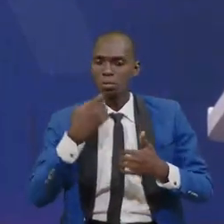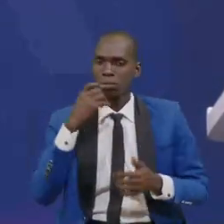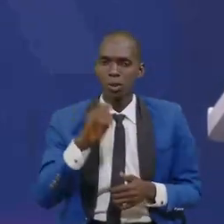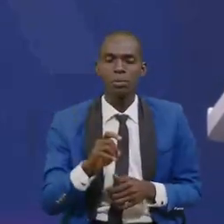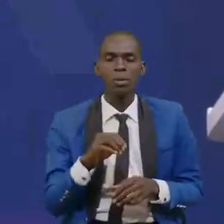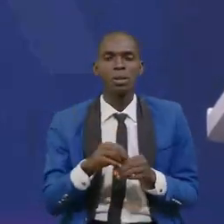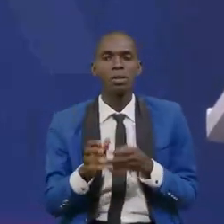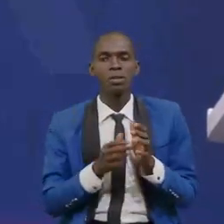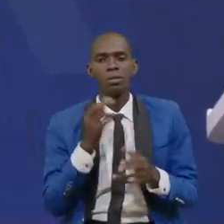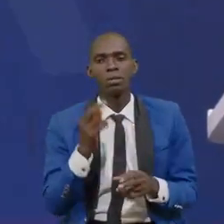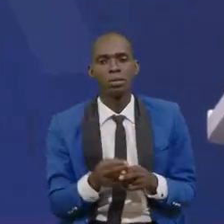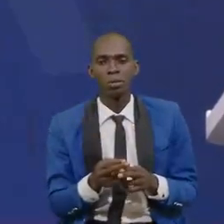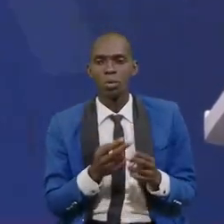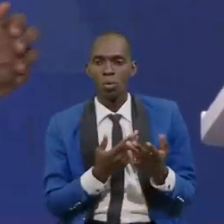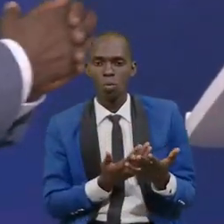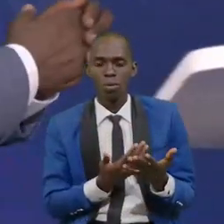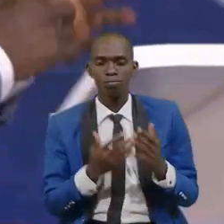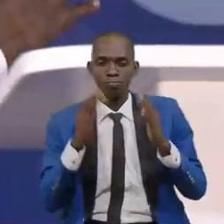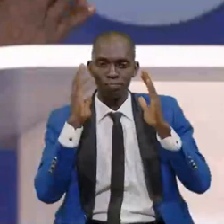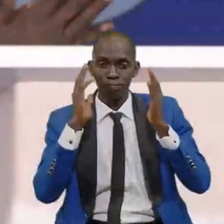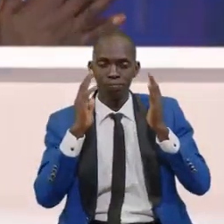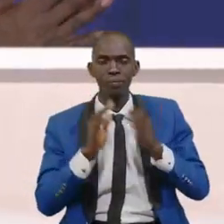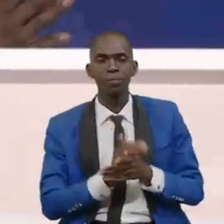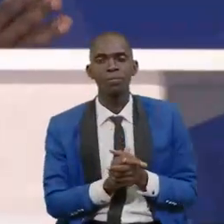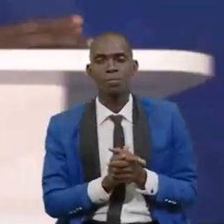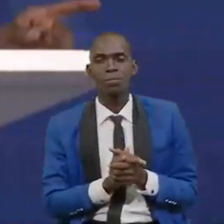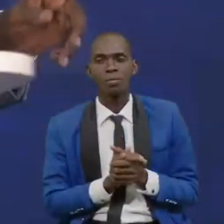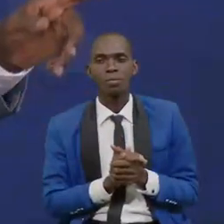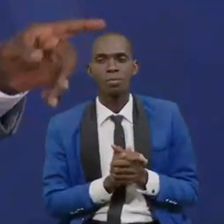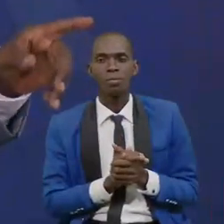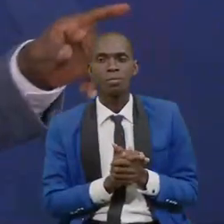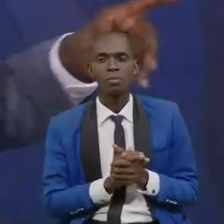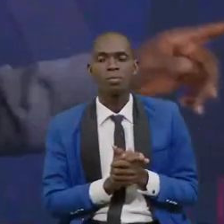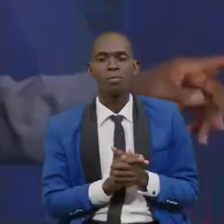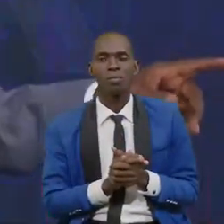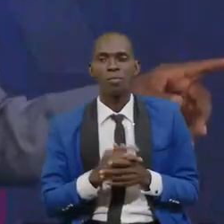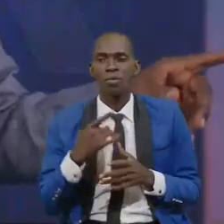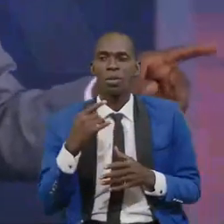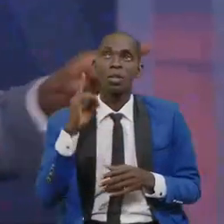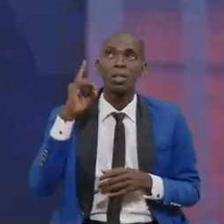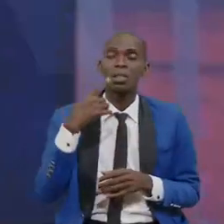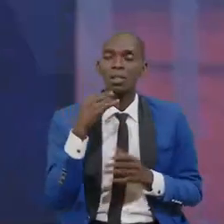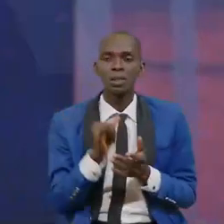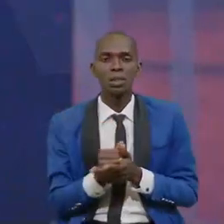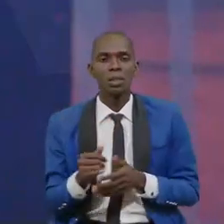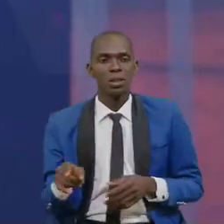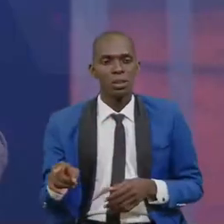commandé. Attendez, attendez. Regardez ici, s'il vous plaît. Il dit, et ils s'en